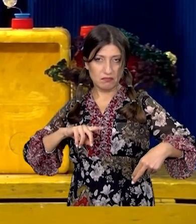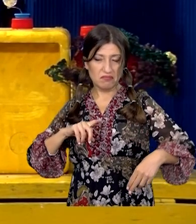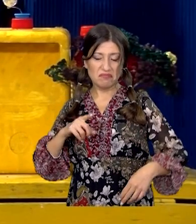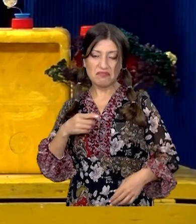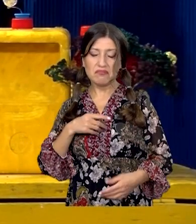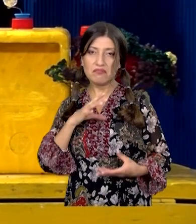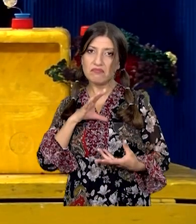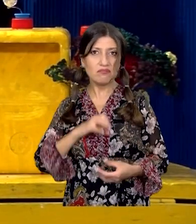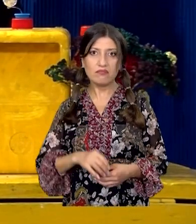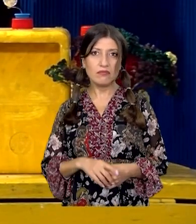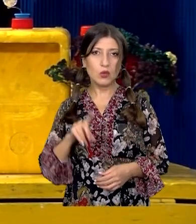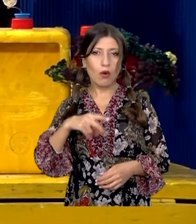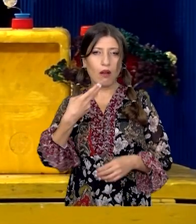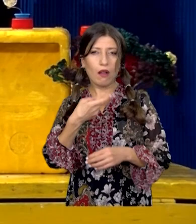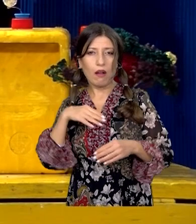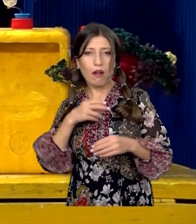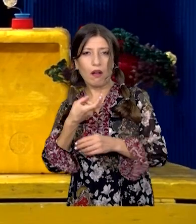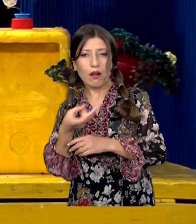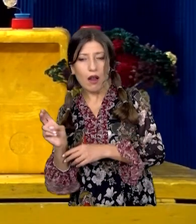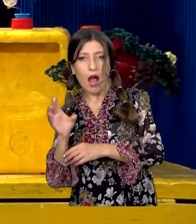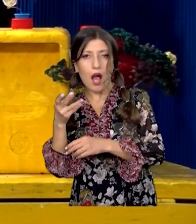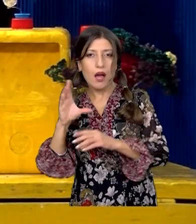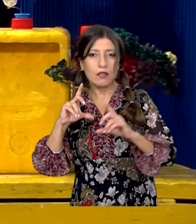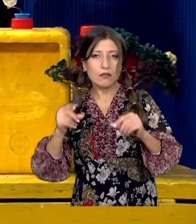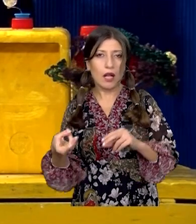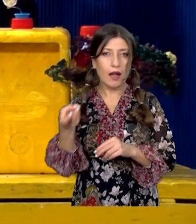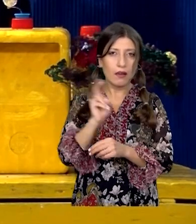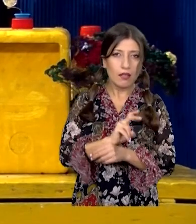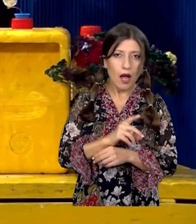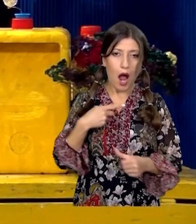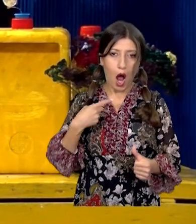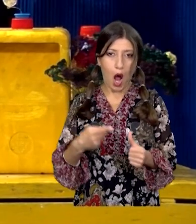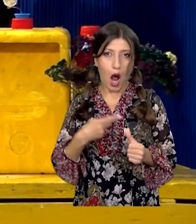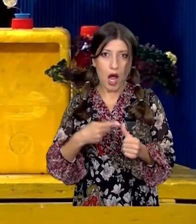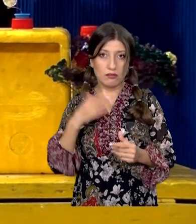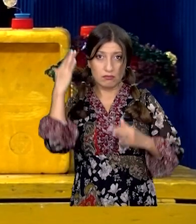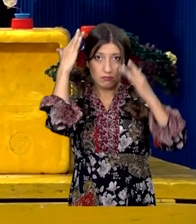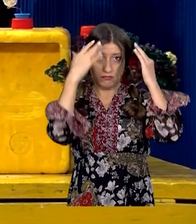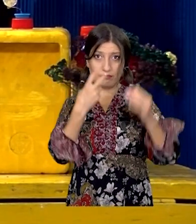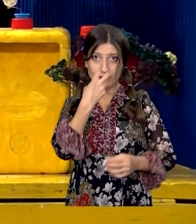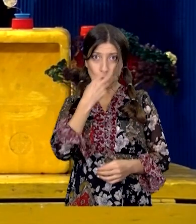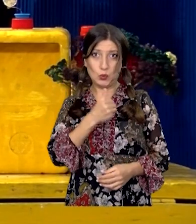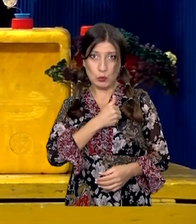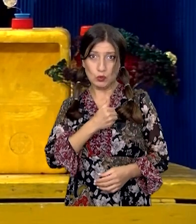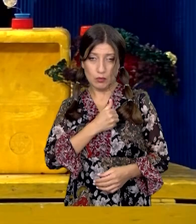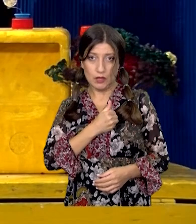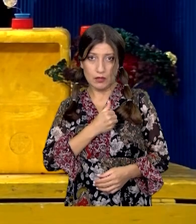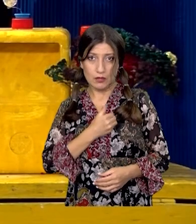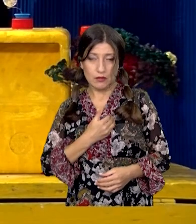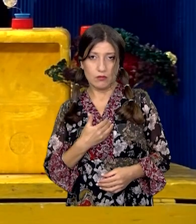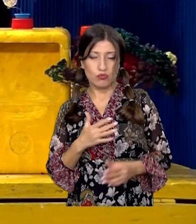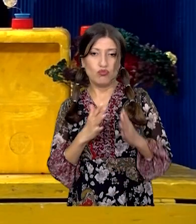հետ չի սպասի։ Գնացի եկար, աչքդ տնկեցիր անունիս, հա, փարքս քեզ հագիշ չի տալիս, դմբլդոխ,